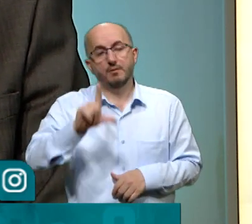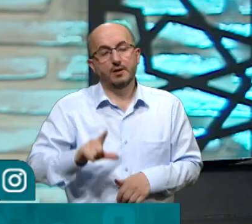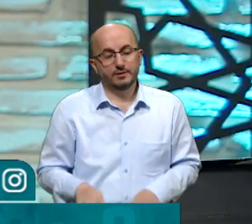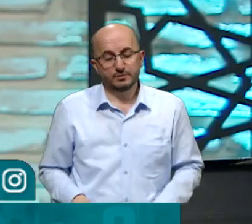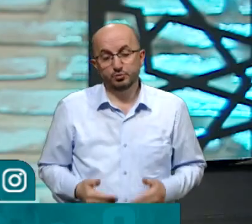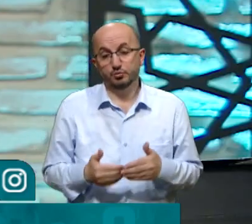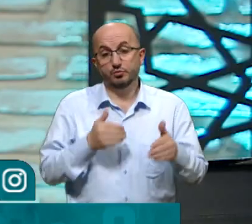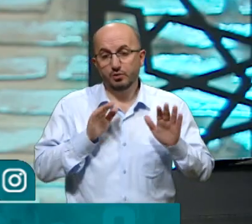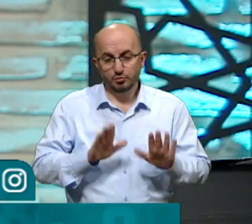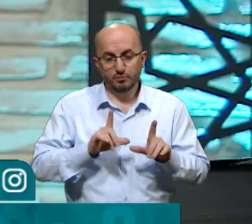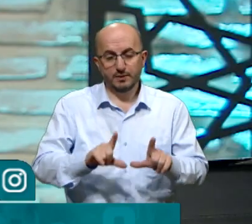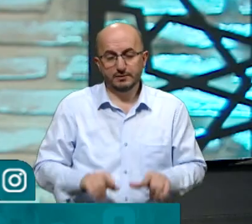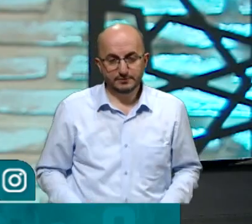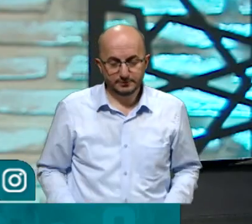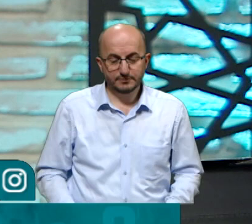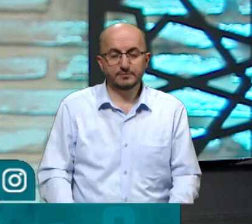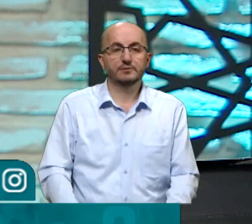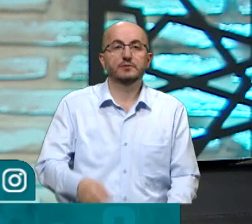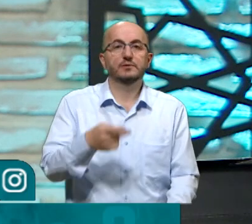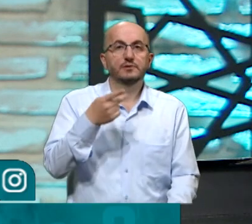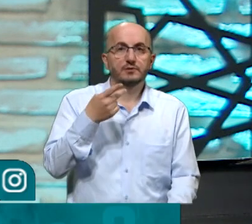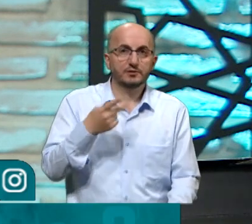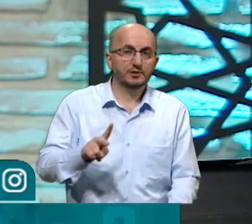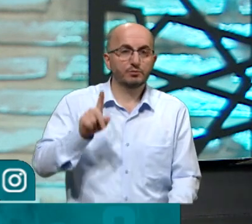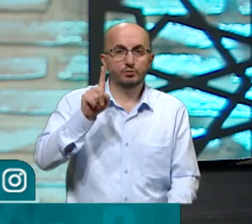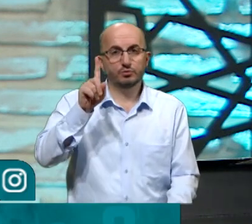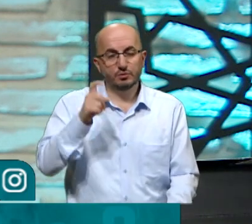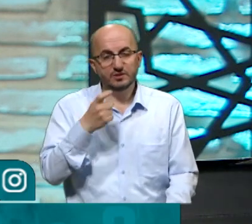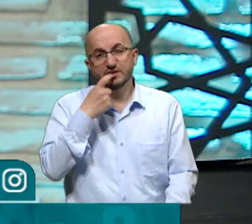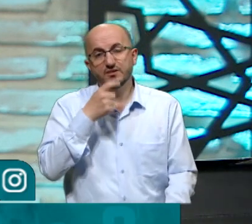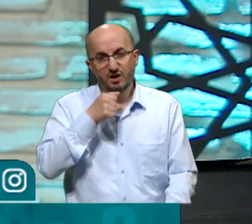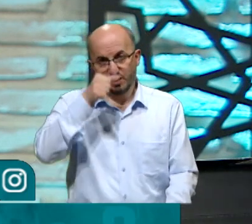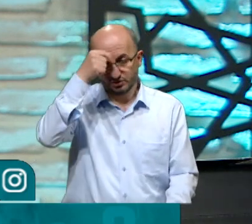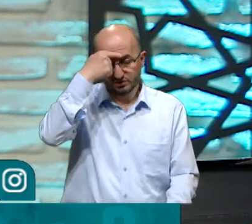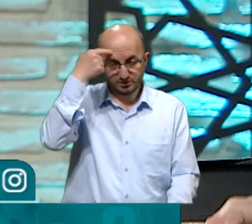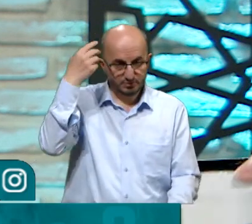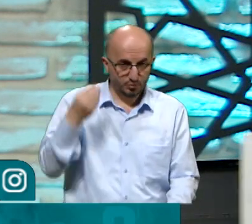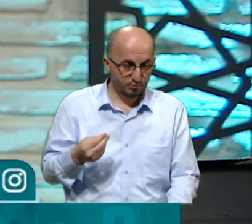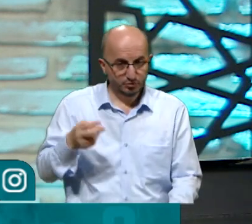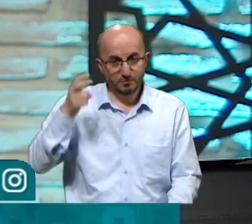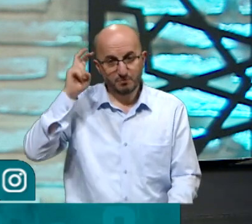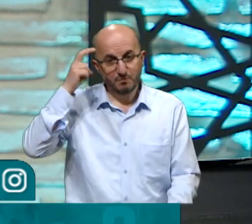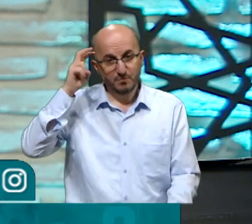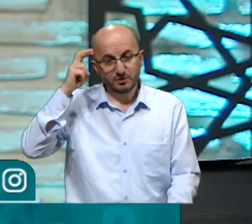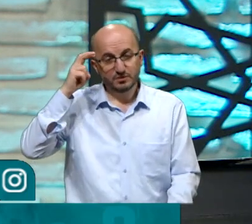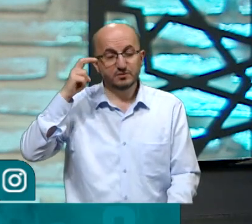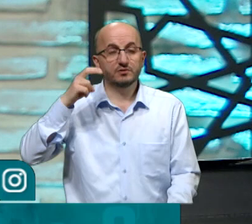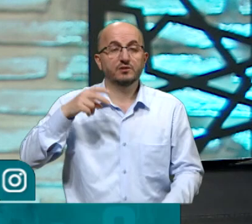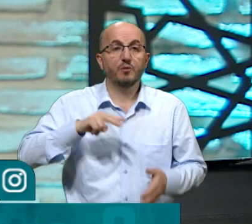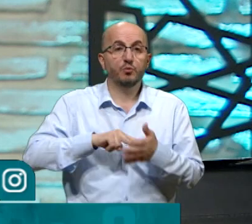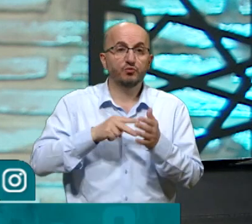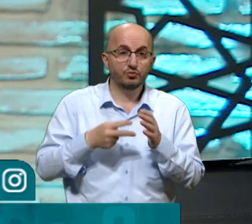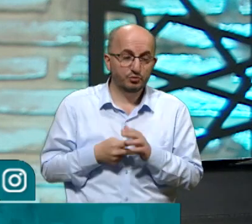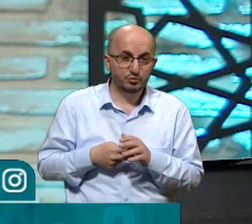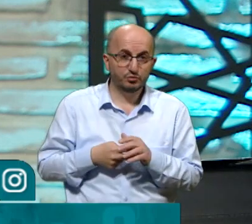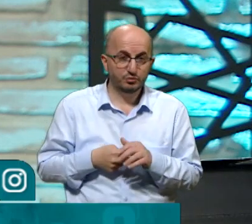Eyvallah uzak durmalıyız 2019 yılında hamdolsun Hac nasip olmuştu şu anda Manisa müftüsü Mustafa soykök hocam da orada